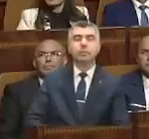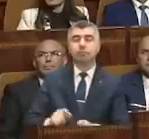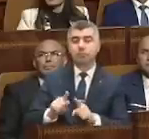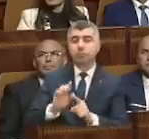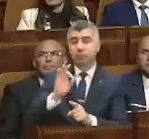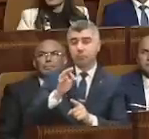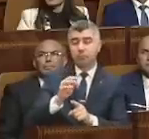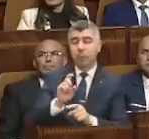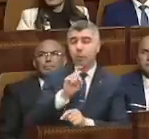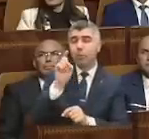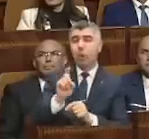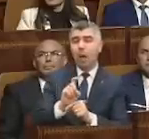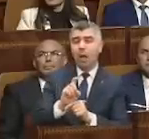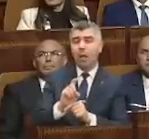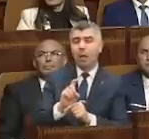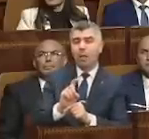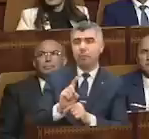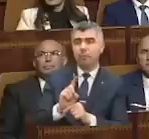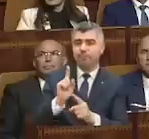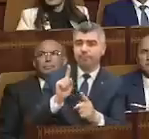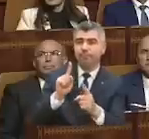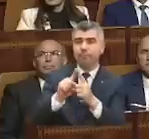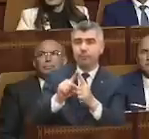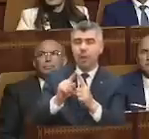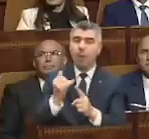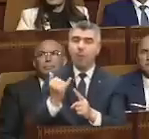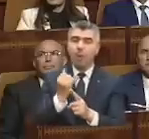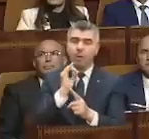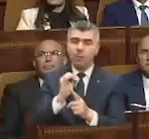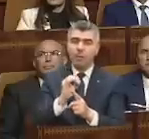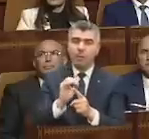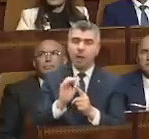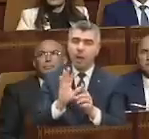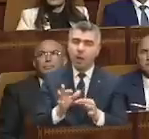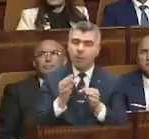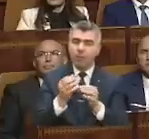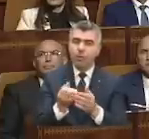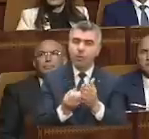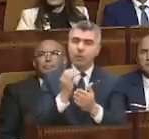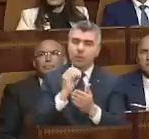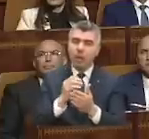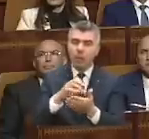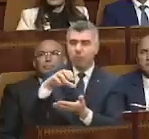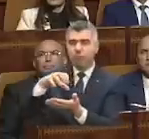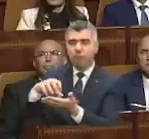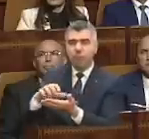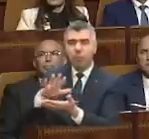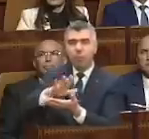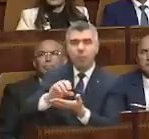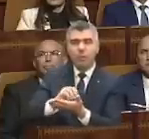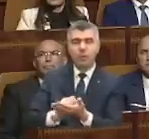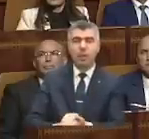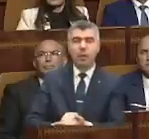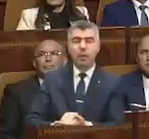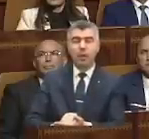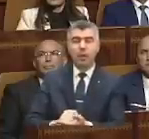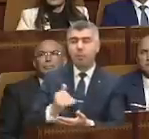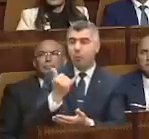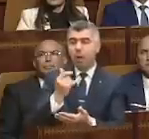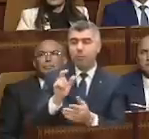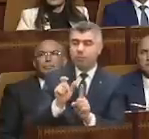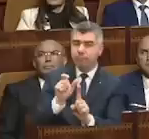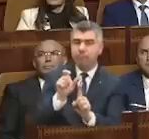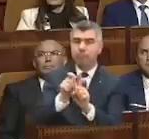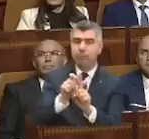الرئيسي من طرح هذا السؤال يكمل في مدى الرغبه في تحقيق الحكامه الترابيه مفهومه الحقيقي عبر بوابه العنايه بموارد